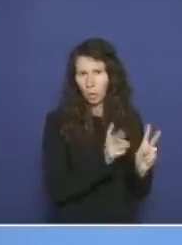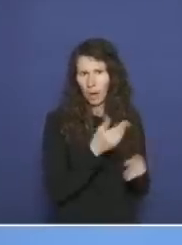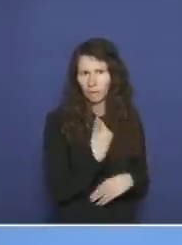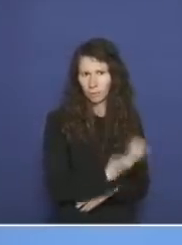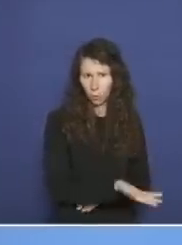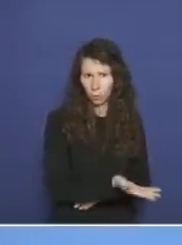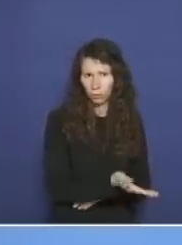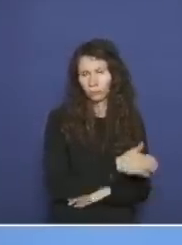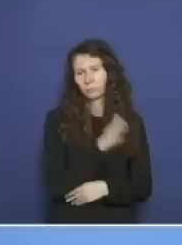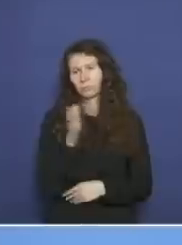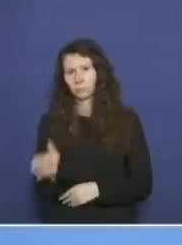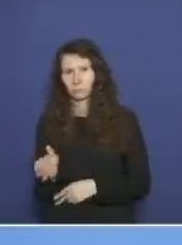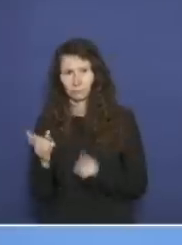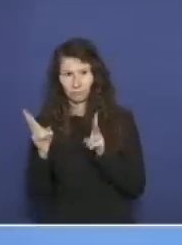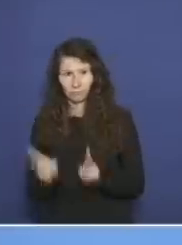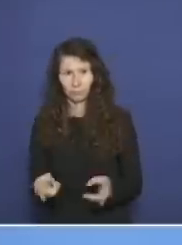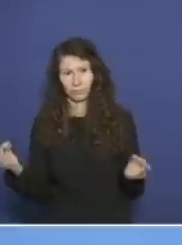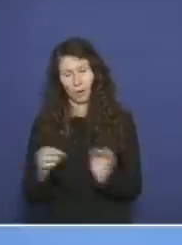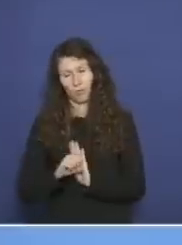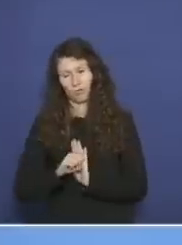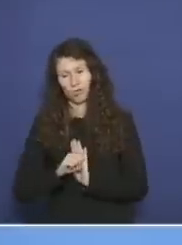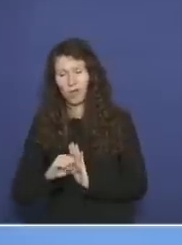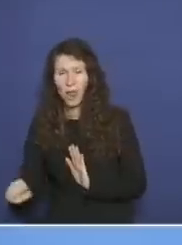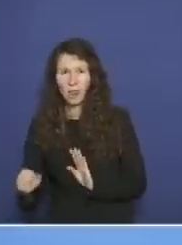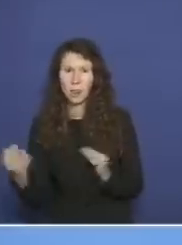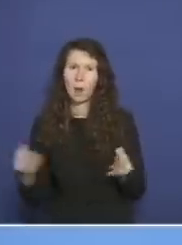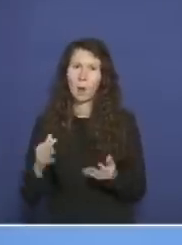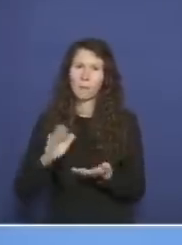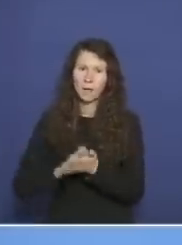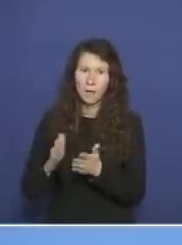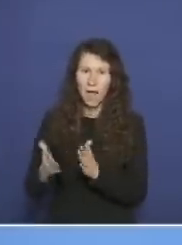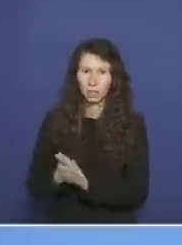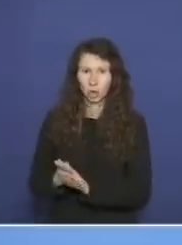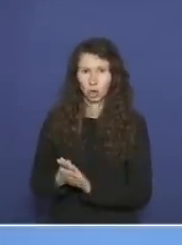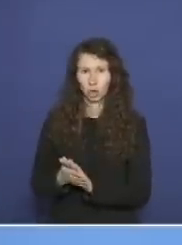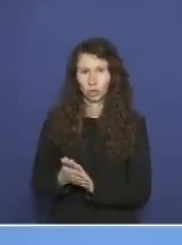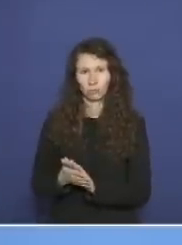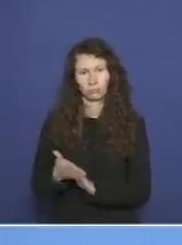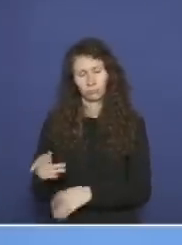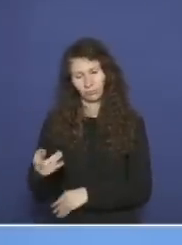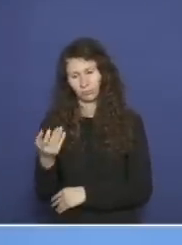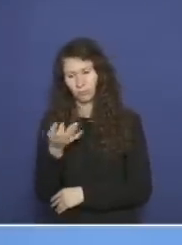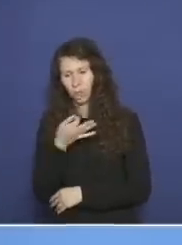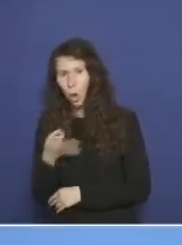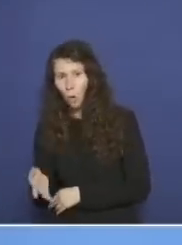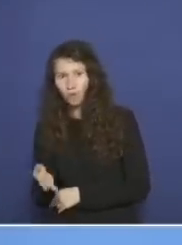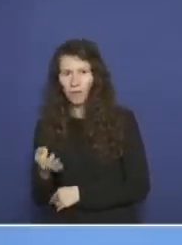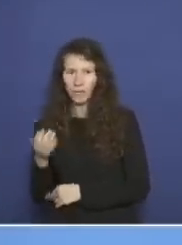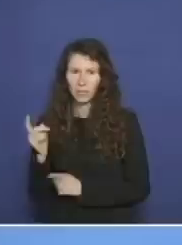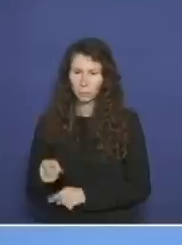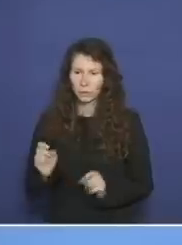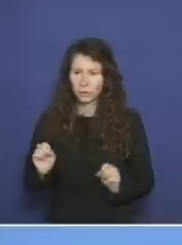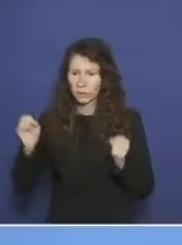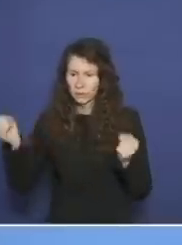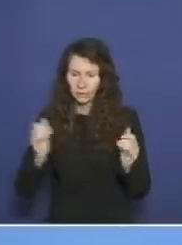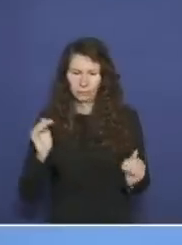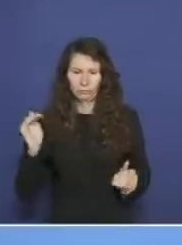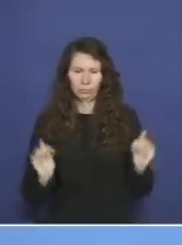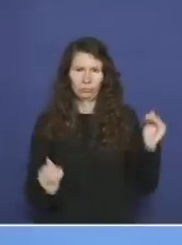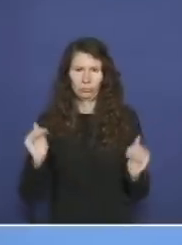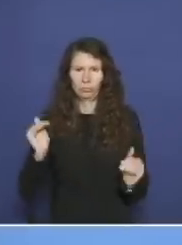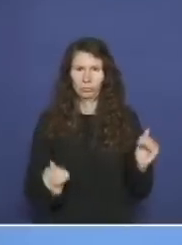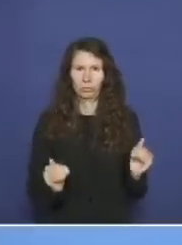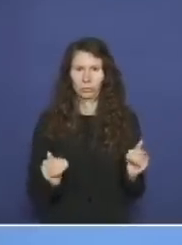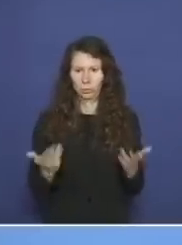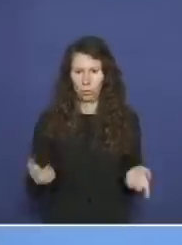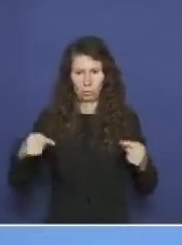was dann, wenn es eben auch schnell und pragmatisch gehen soll, dann notwendig ist. Und so ist es auch hier gewesen. Und ich